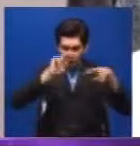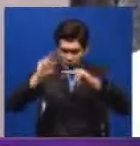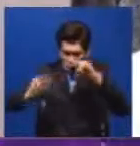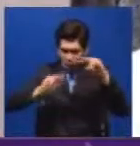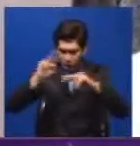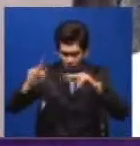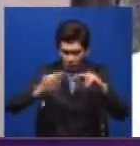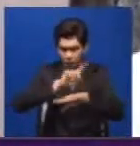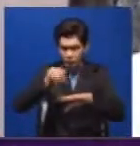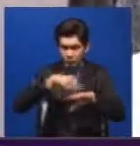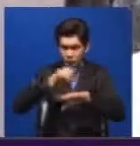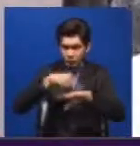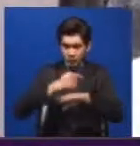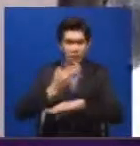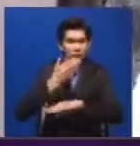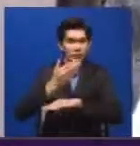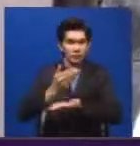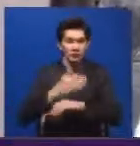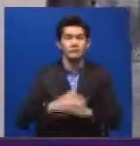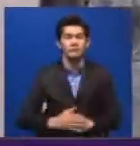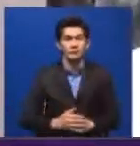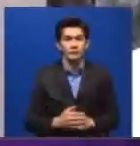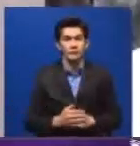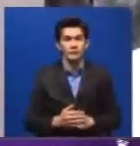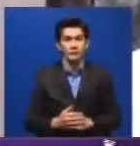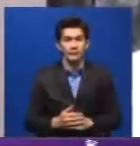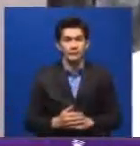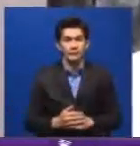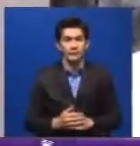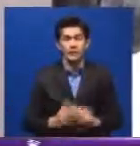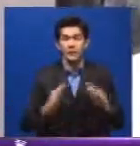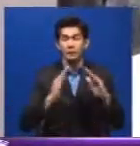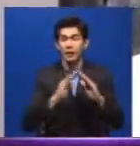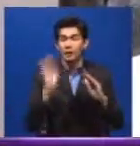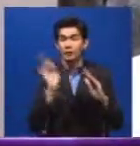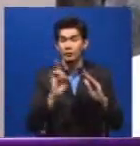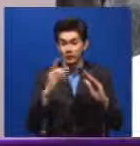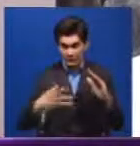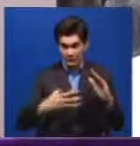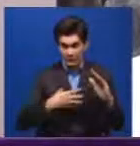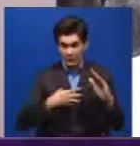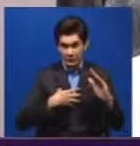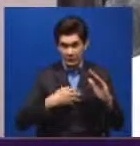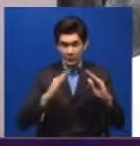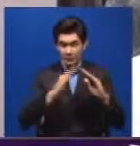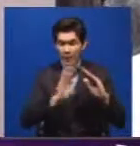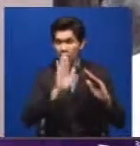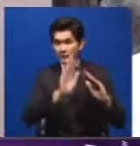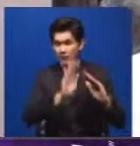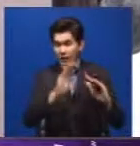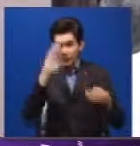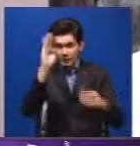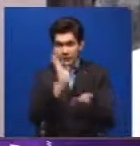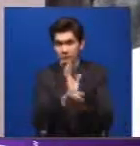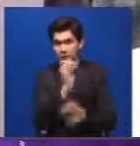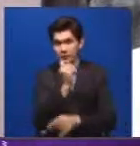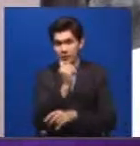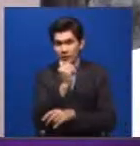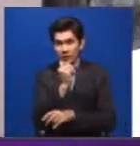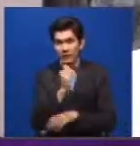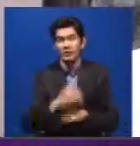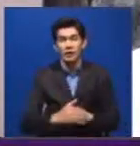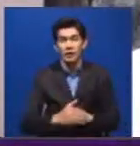ตาตลอดเวลานะครับช่วงเทศกาล ครับ บ้านไหนมีความต้องการที่จะฝากบ้านไว้กับตำรวจนะครับ